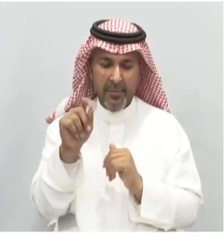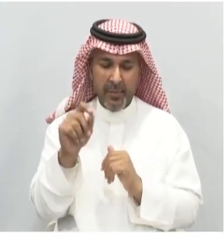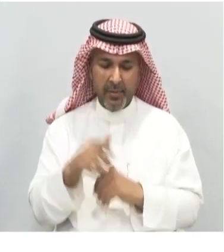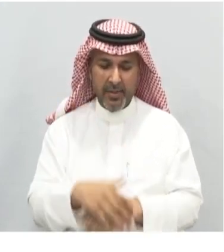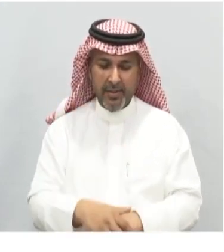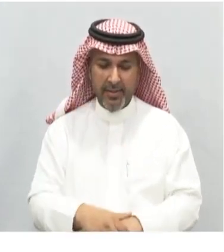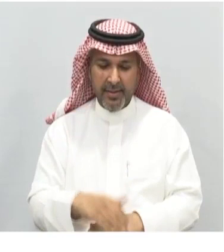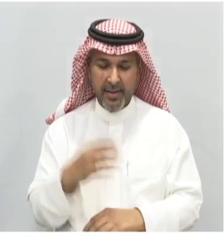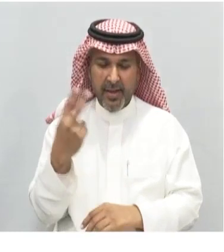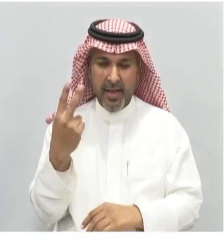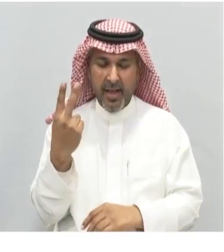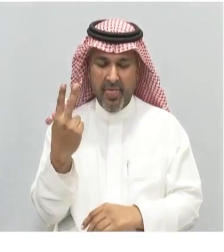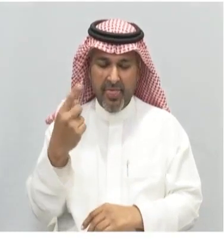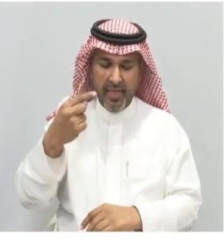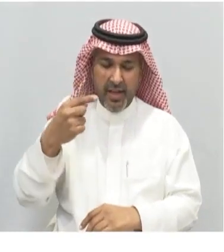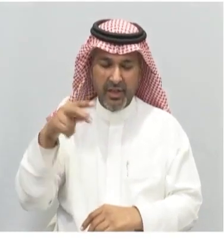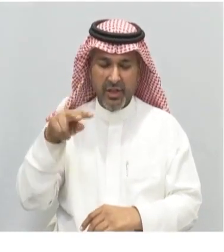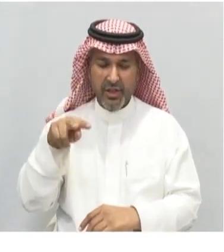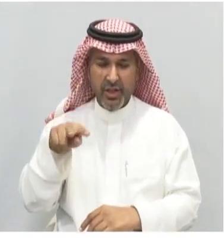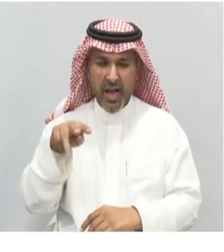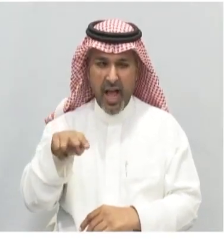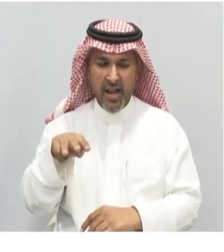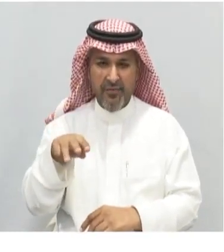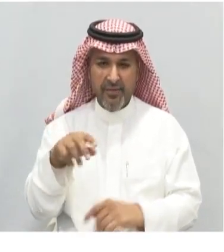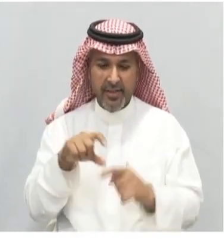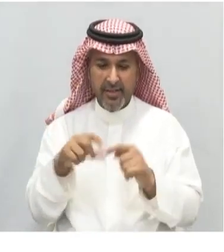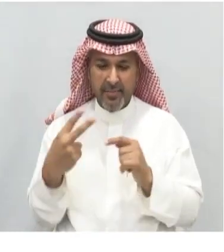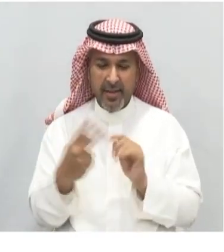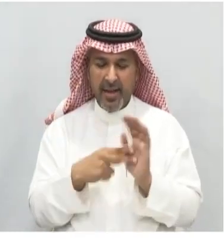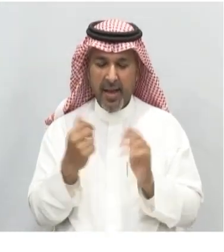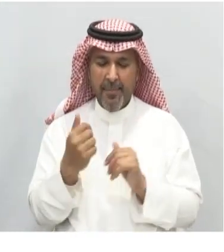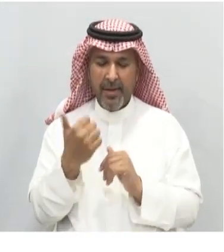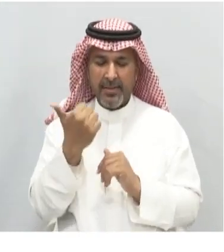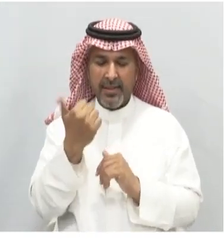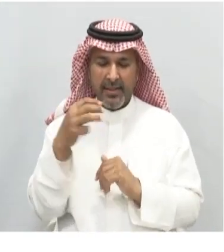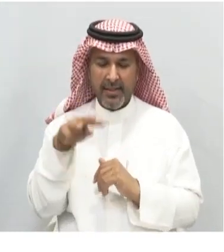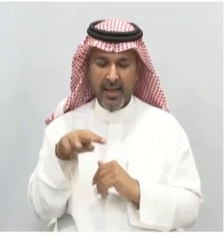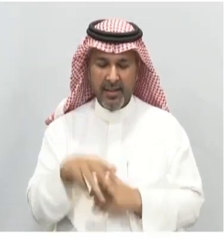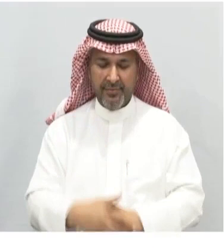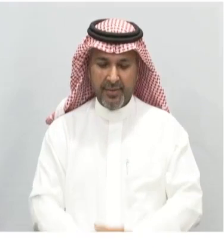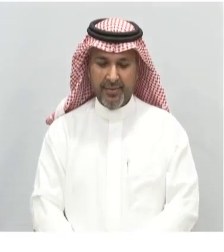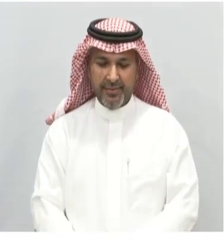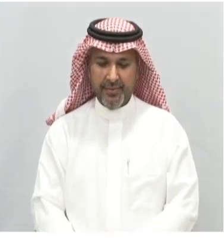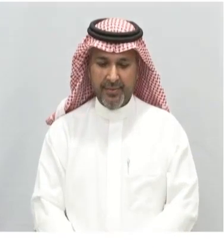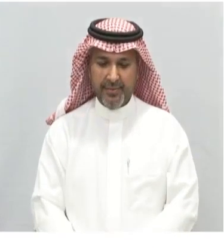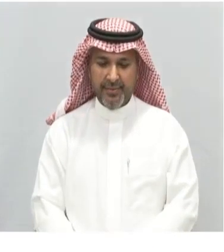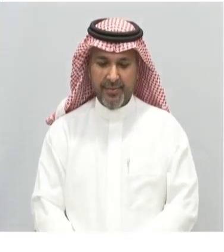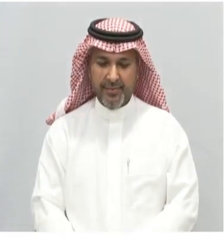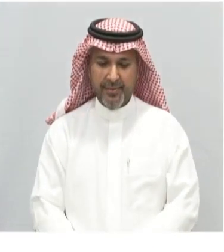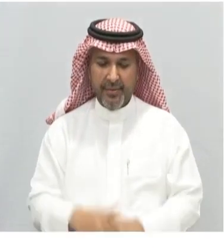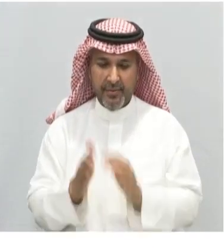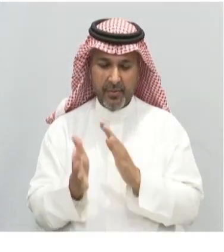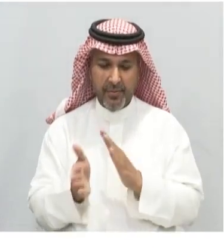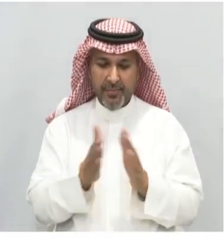فيكم طيب 12000 تقسي 2 تساوي 6000 بنفس الطريقه ابنائي